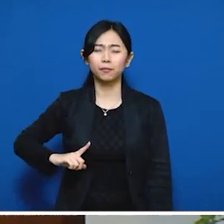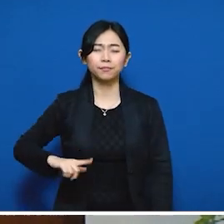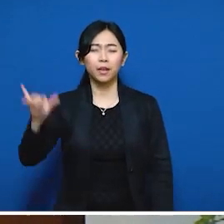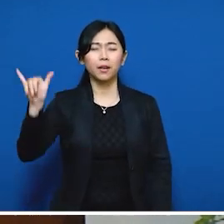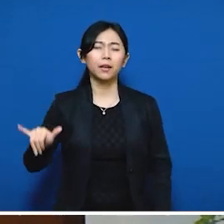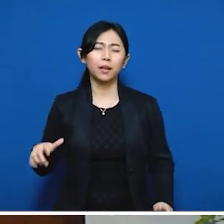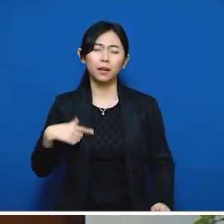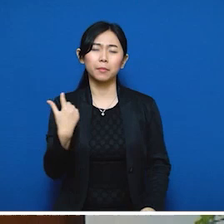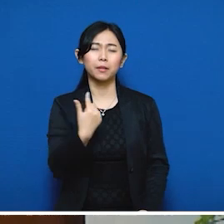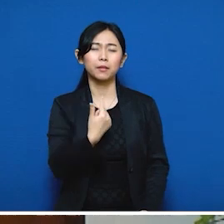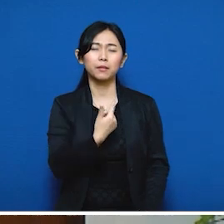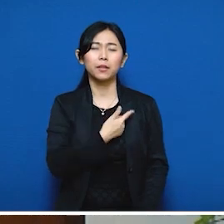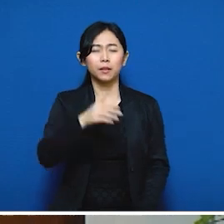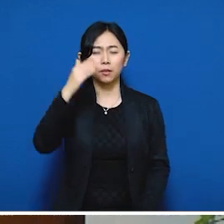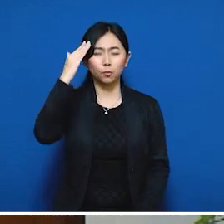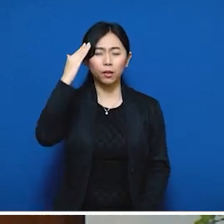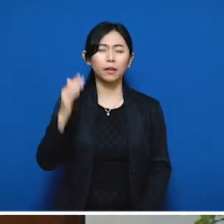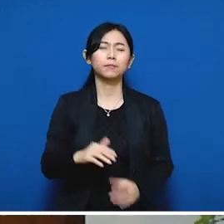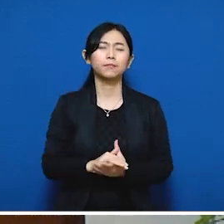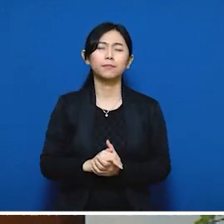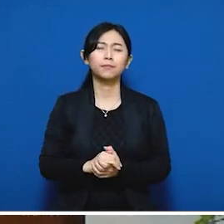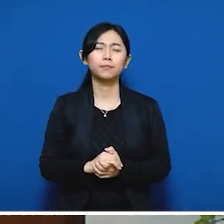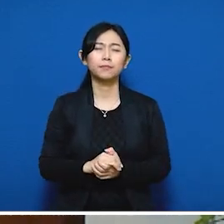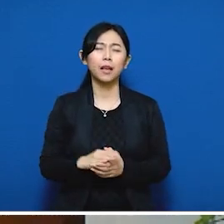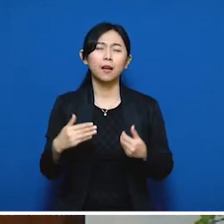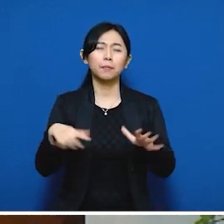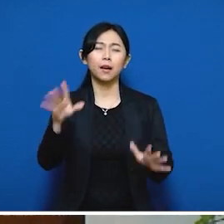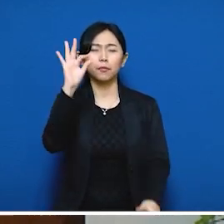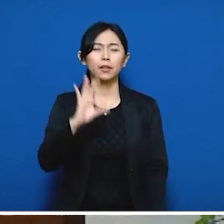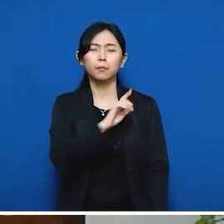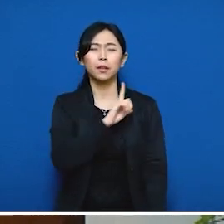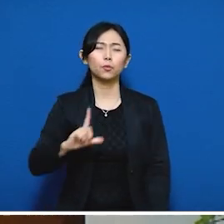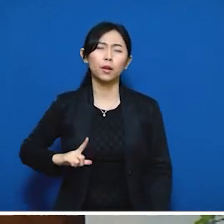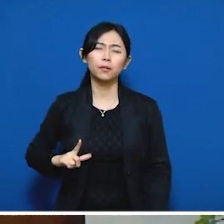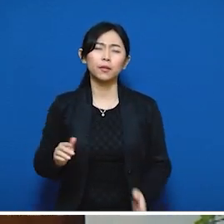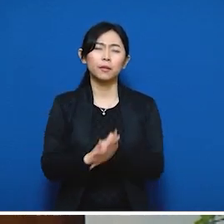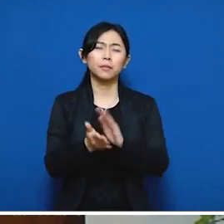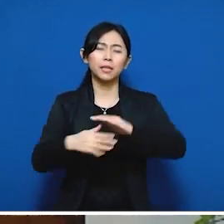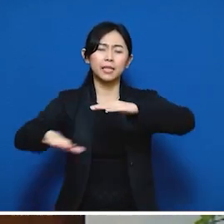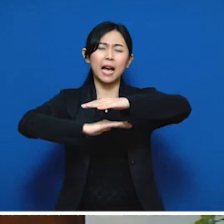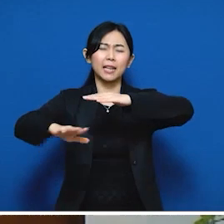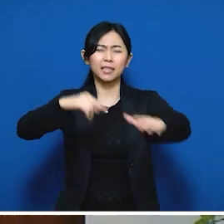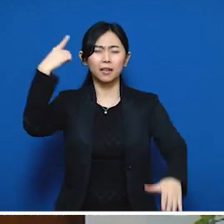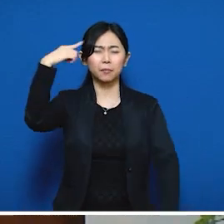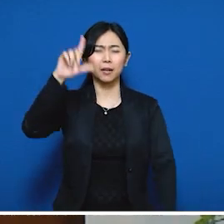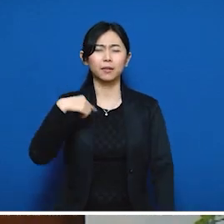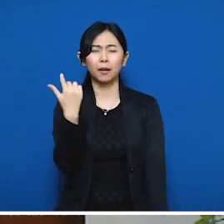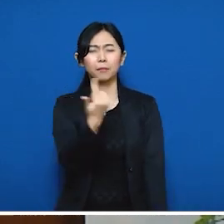yang boleh ditaburkan. Kiranya firman Tuhan ini boleh menjadi dasar bagi